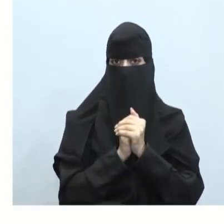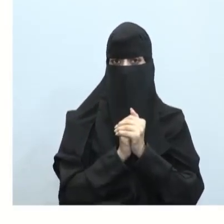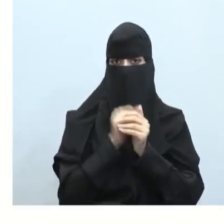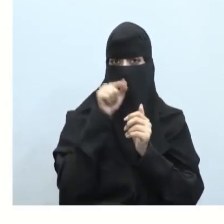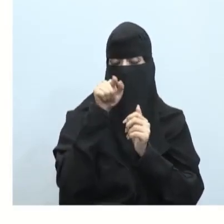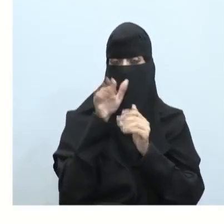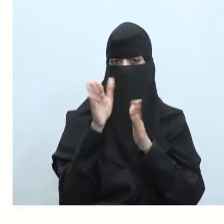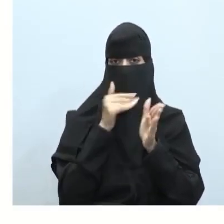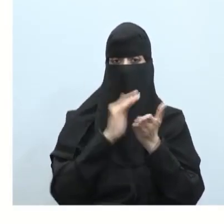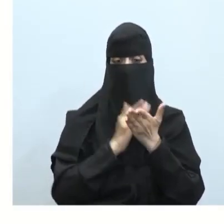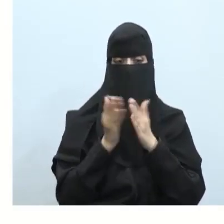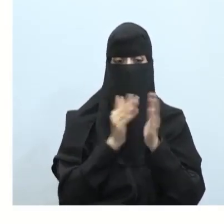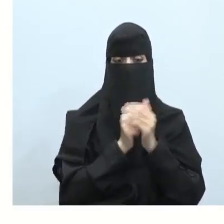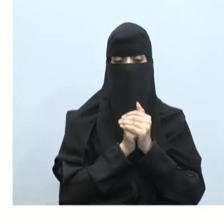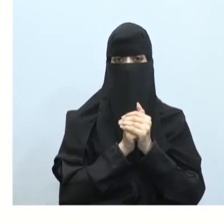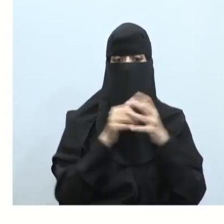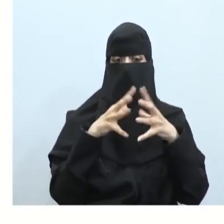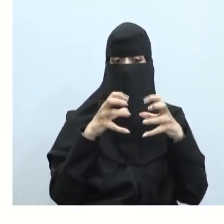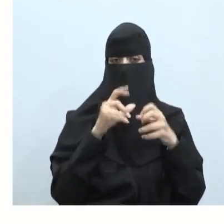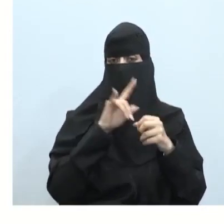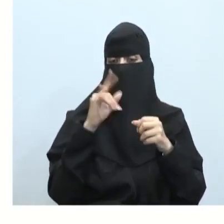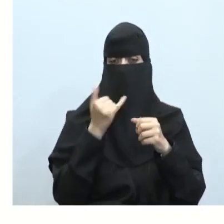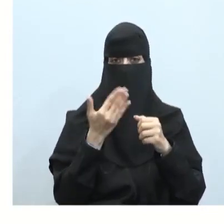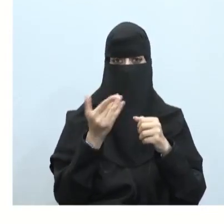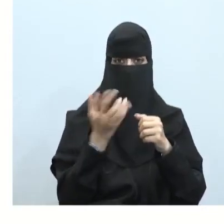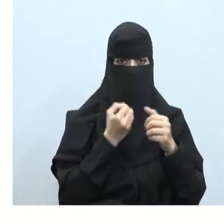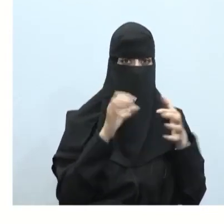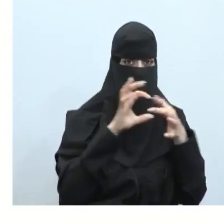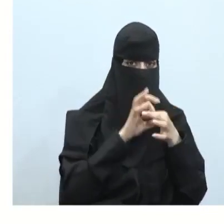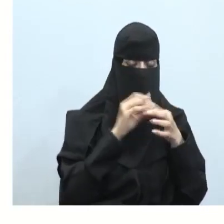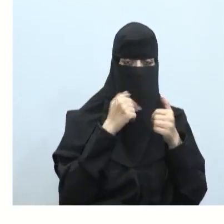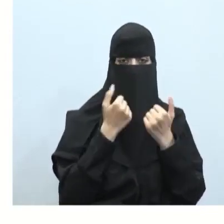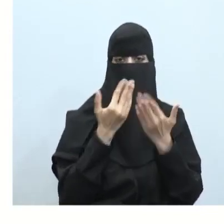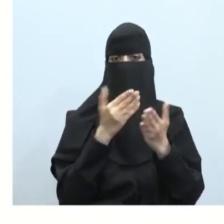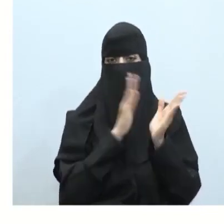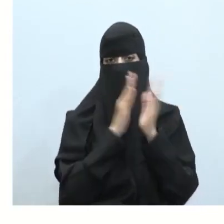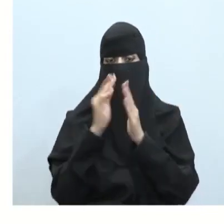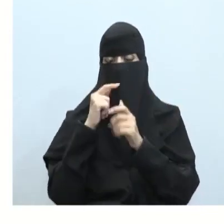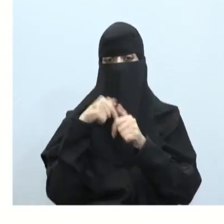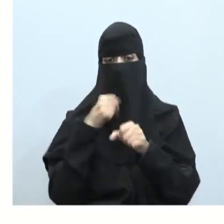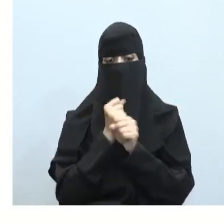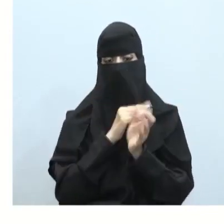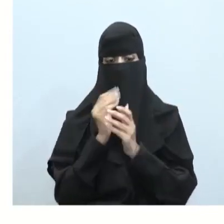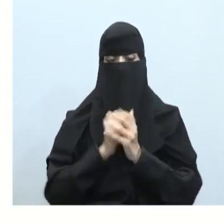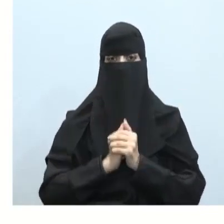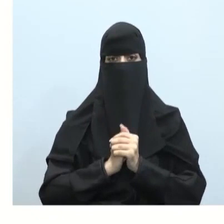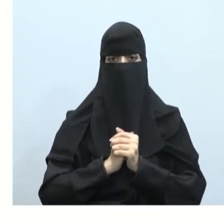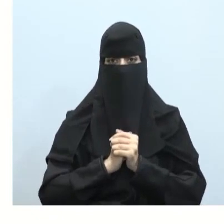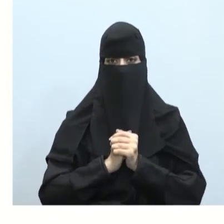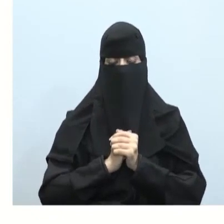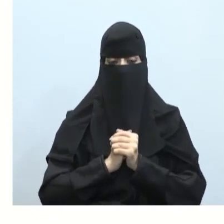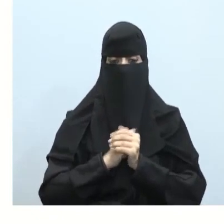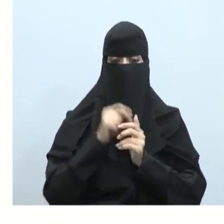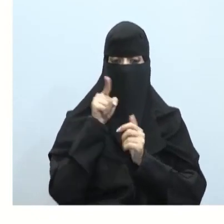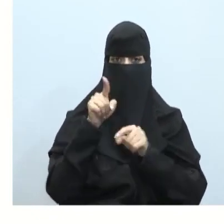هذا هو المترجم اما المفسر لا يحتاج الى عمليه الربط ولا ينشئ ملف قابل للتنفيذ هذا